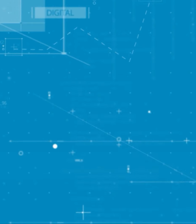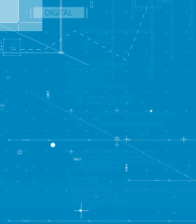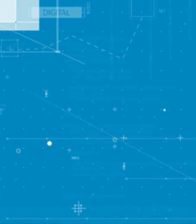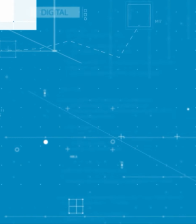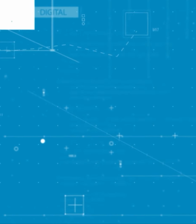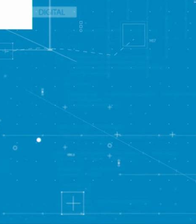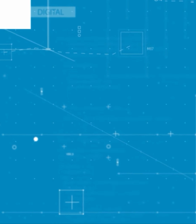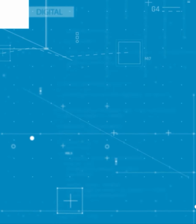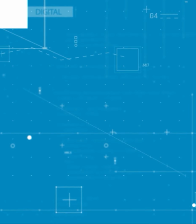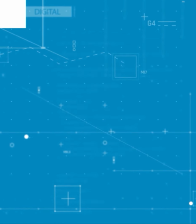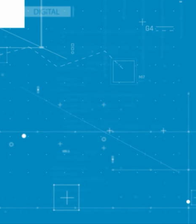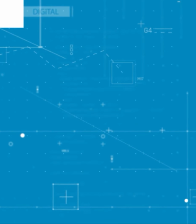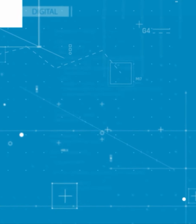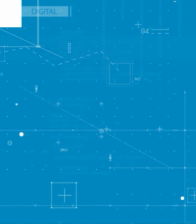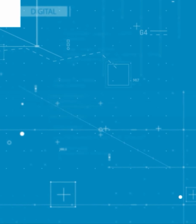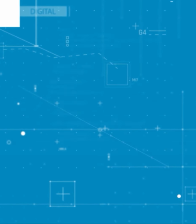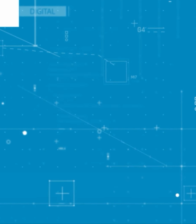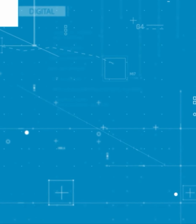Freistaat Thüringen.